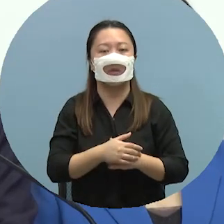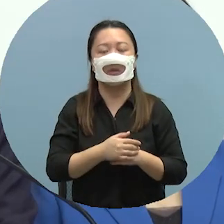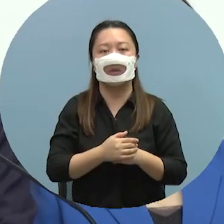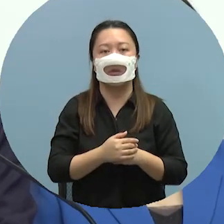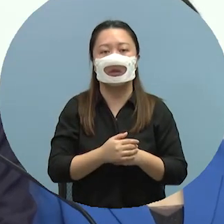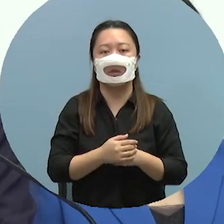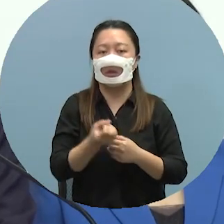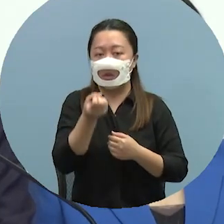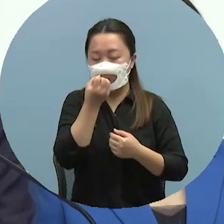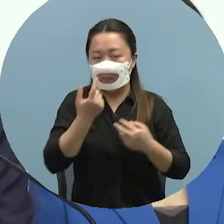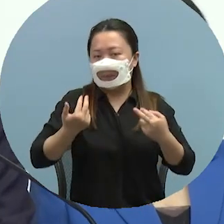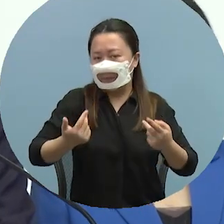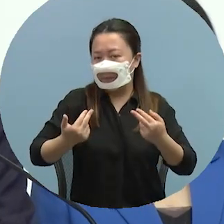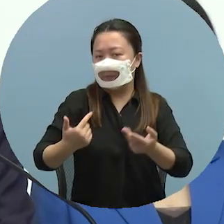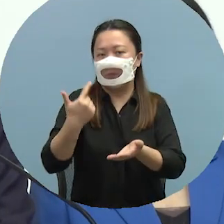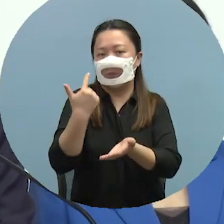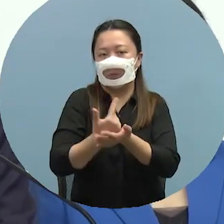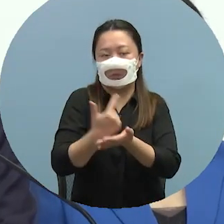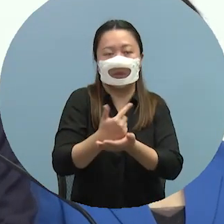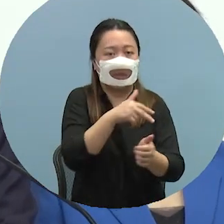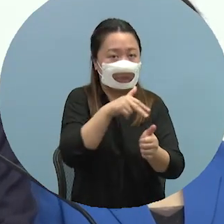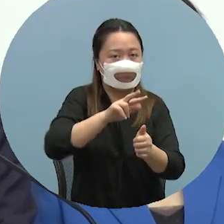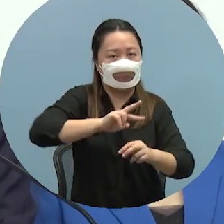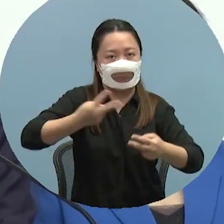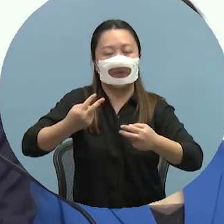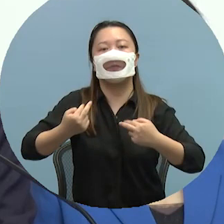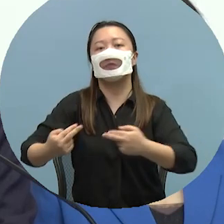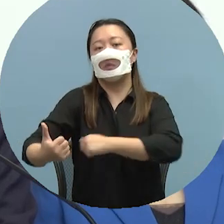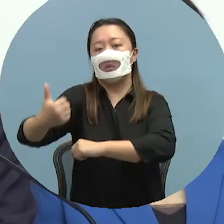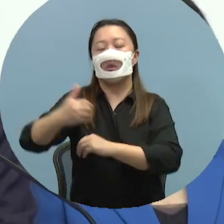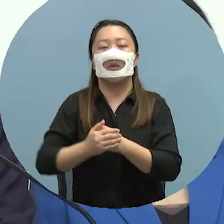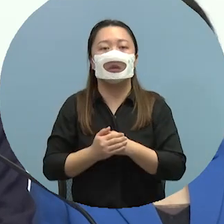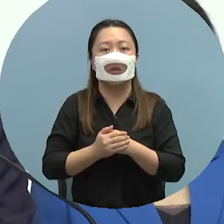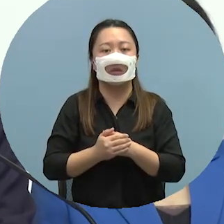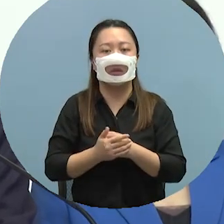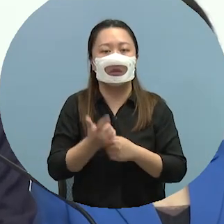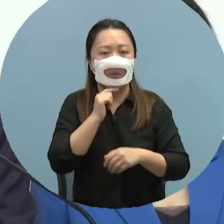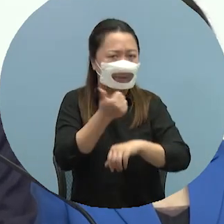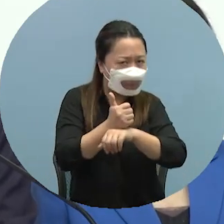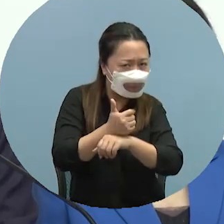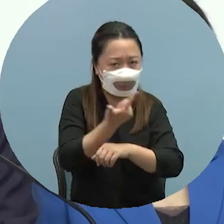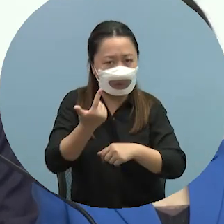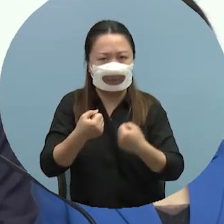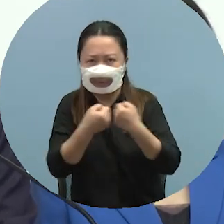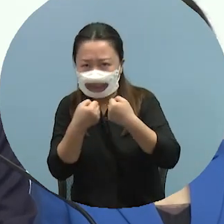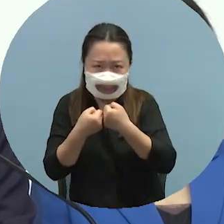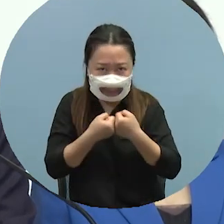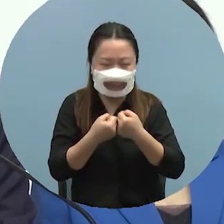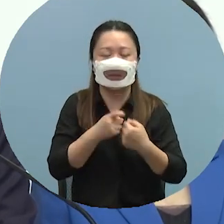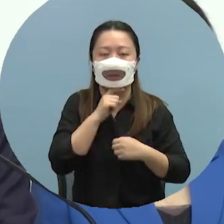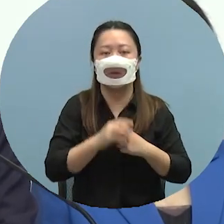由治及興的關鍵時刻，既充滿機遇，亦都充滿挑